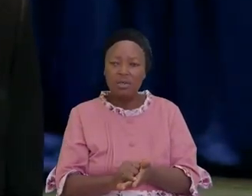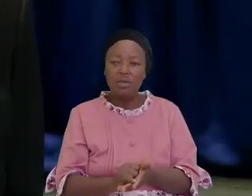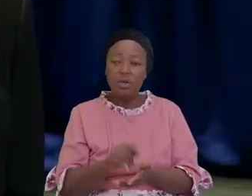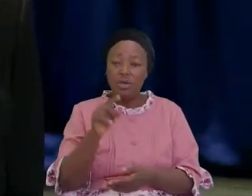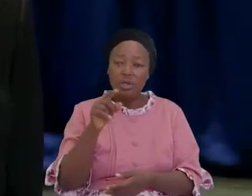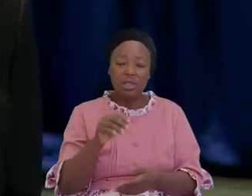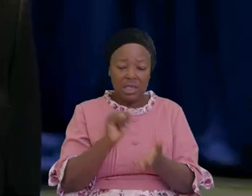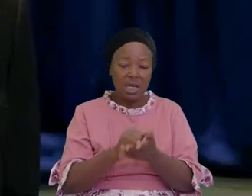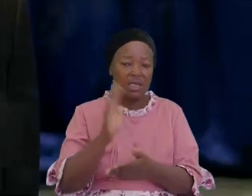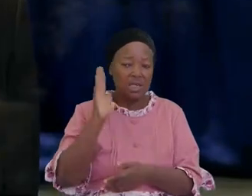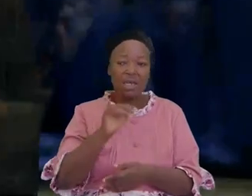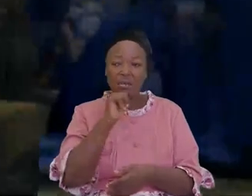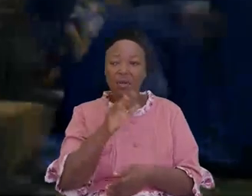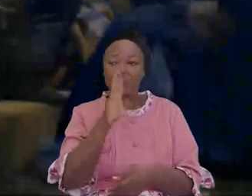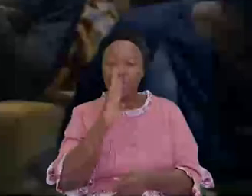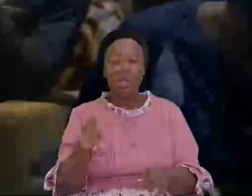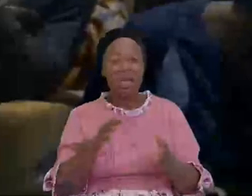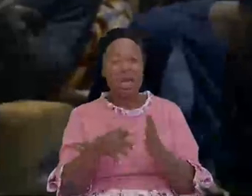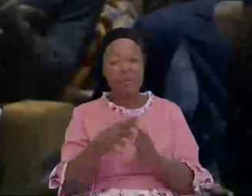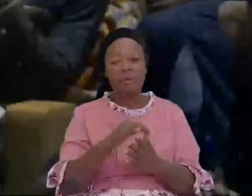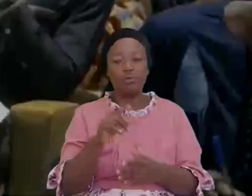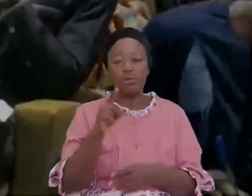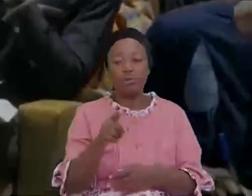il n'en sera pas ainsi parmi vous.